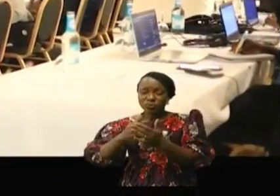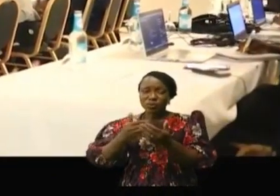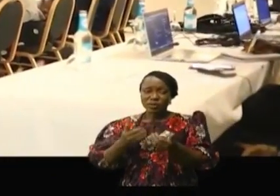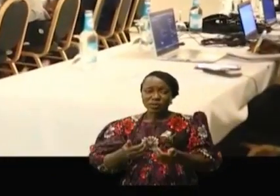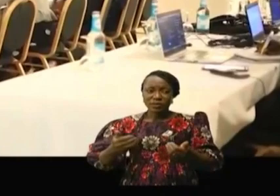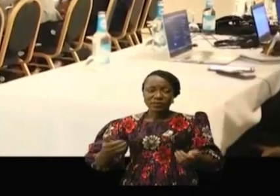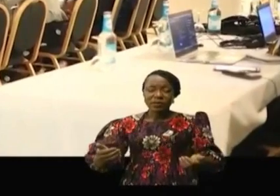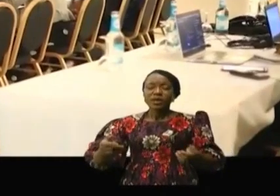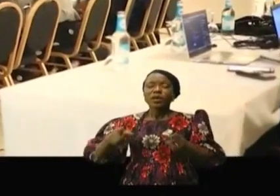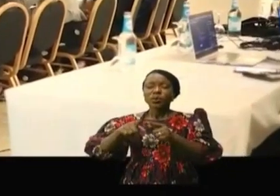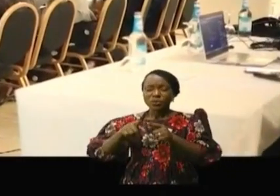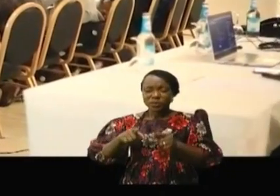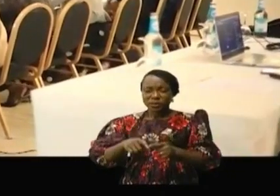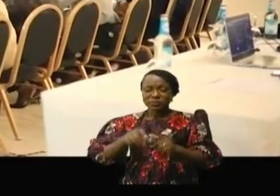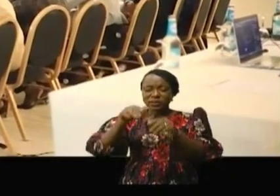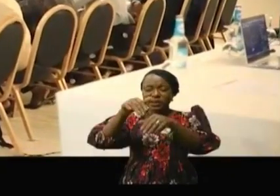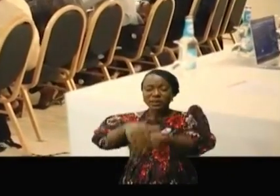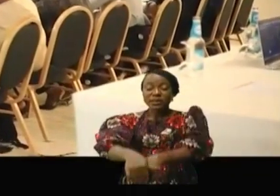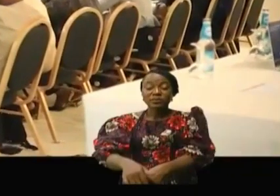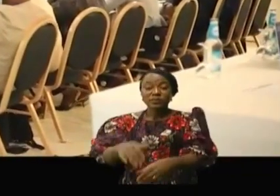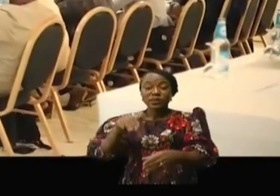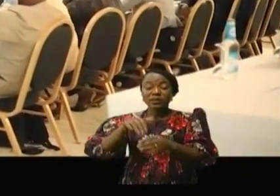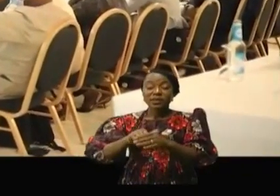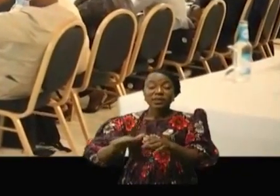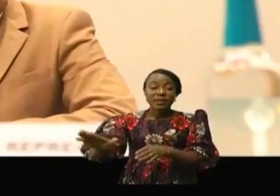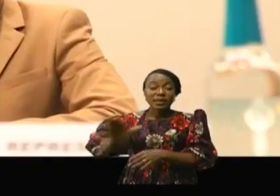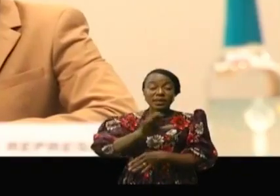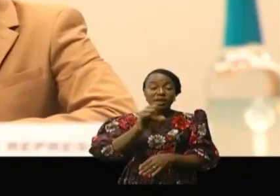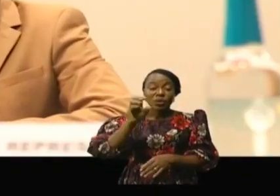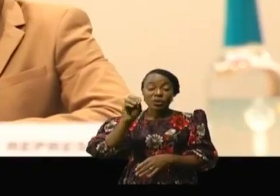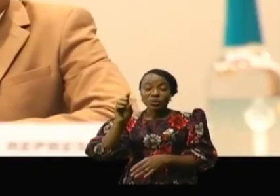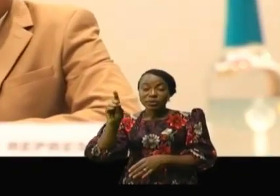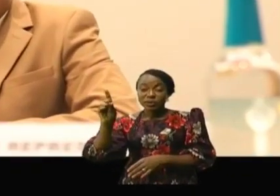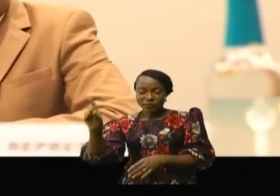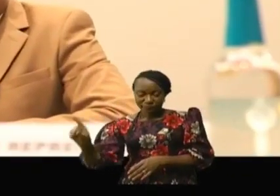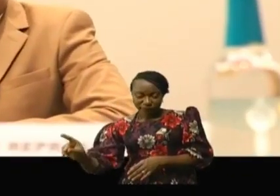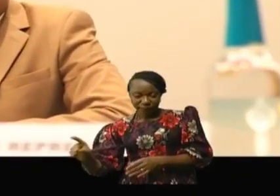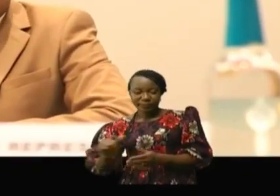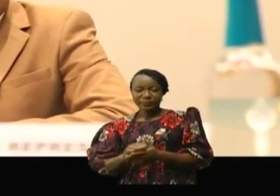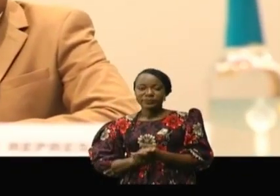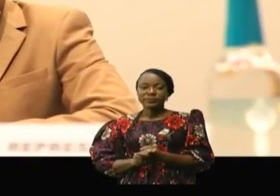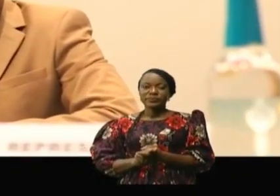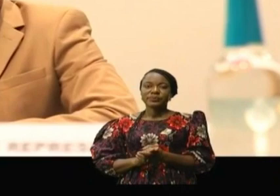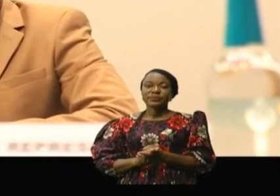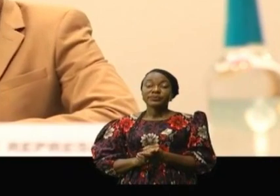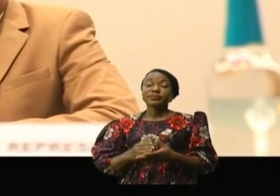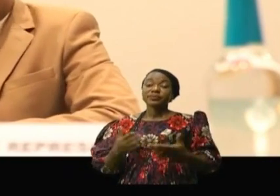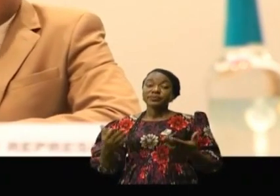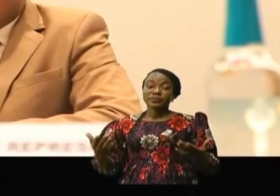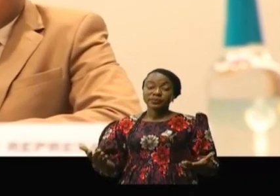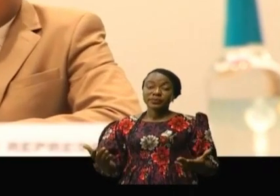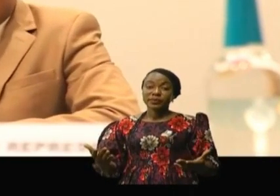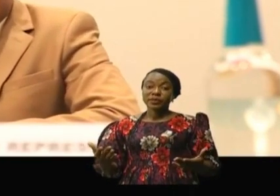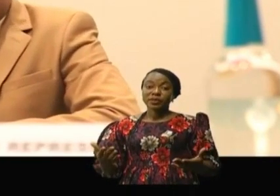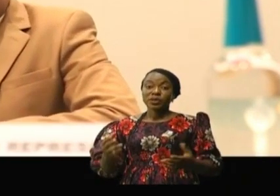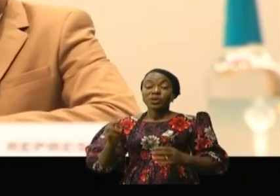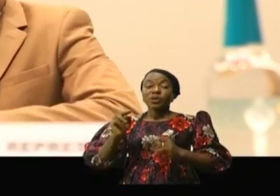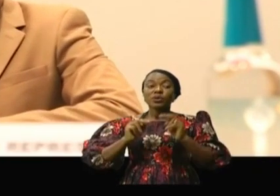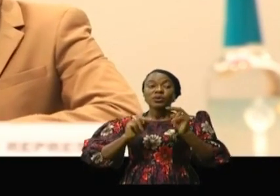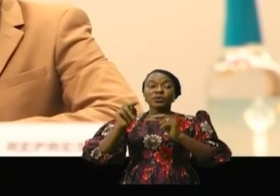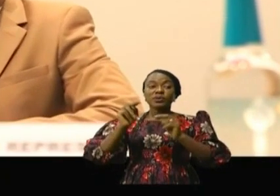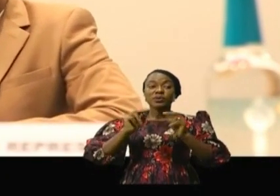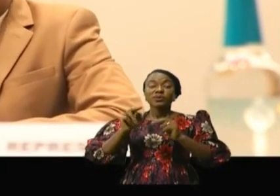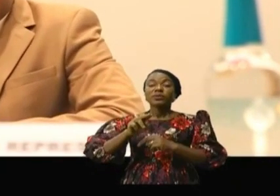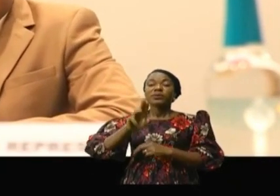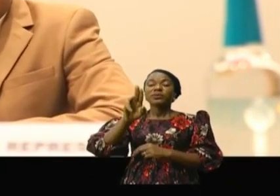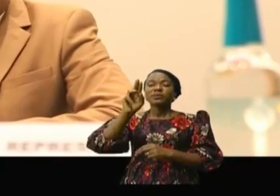va concrétiser l'engagement de l'UNESCO dans les ODD. C'est dans ce cadre qu'au niveau de l'UNESCO,